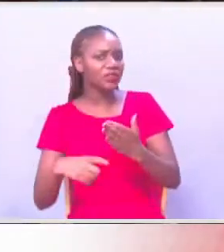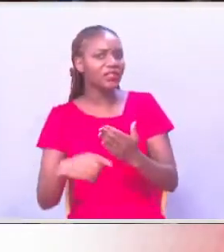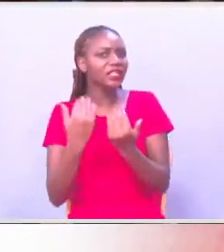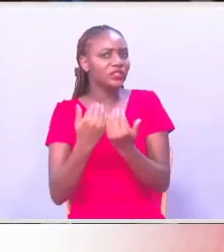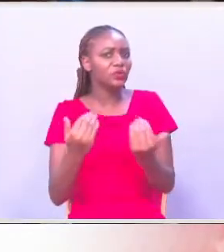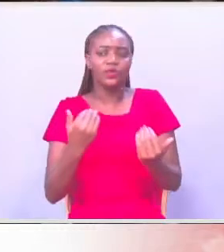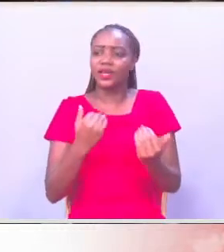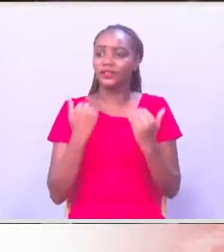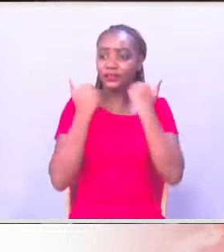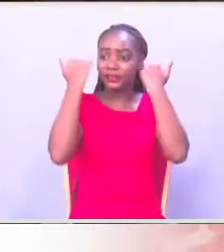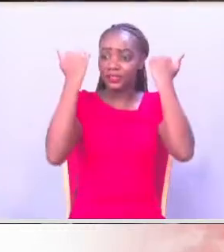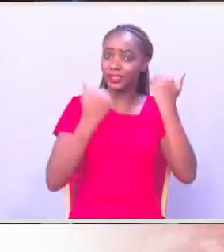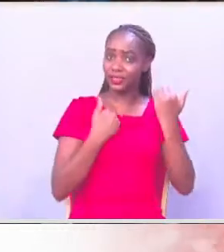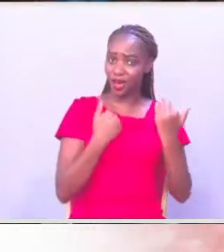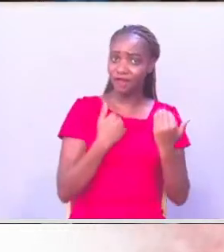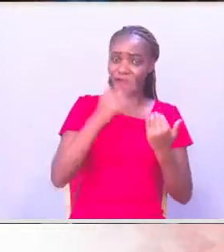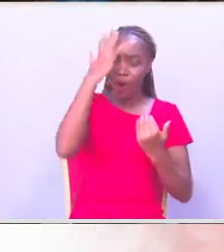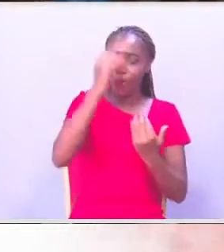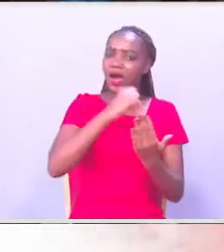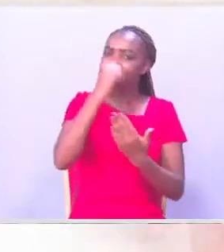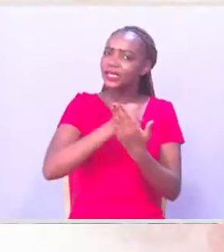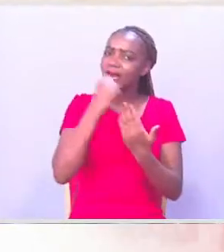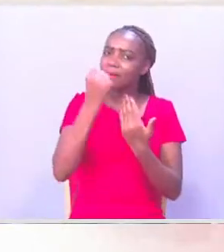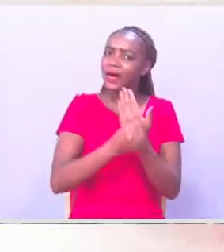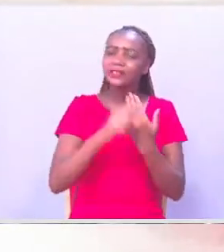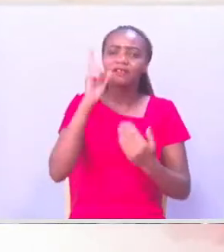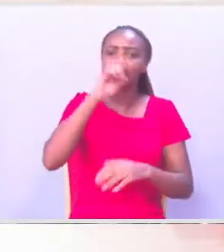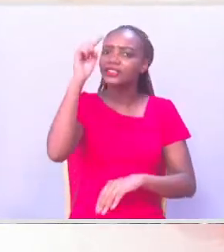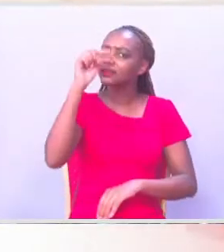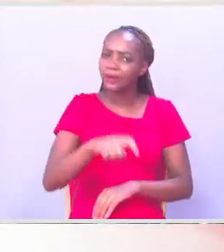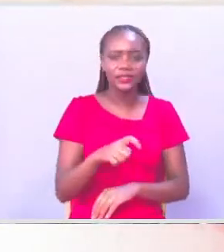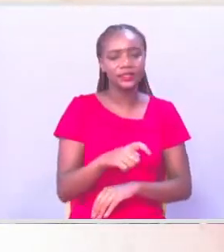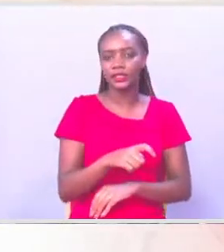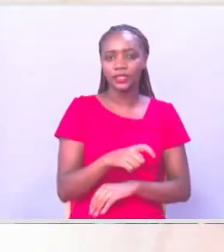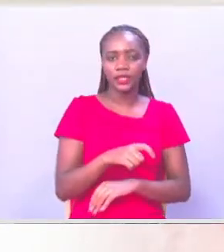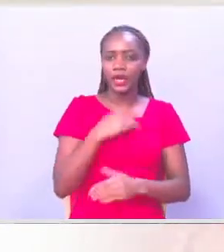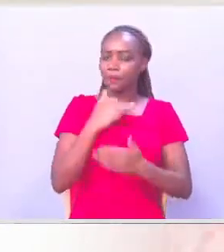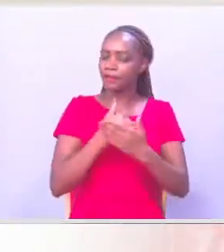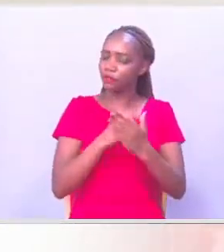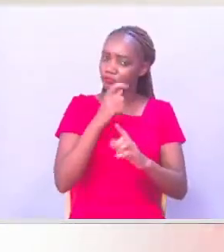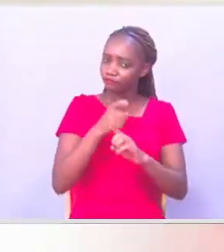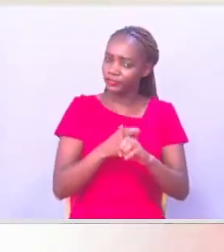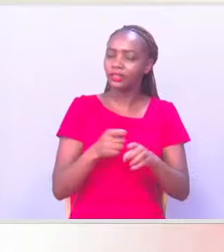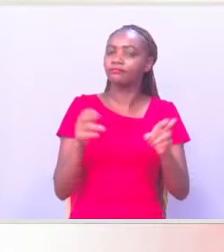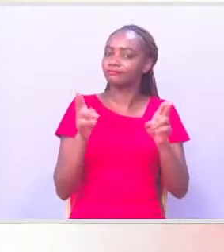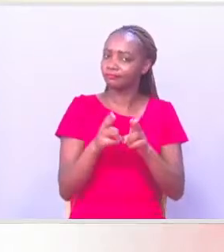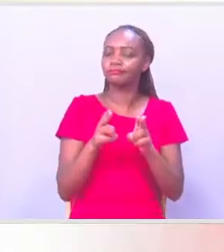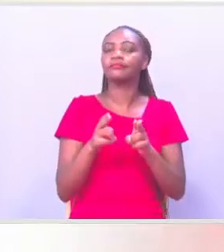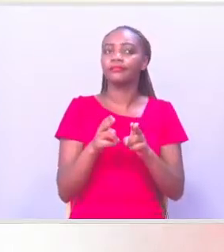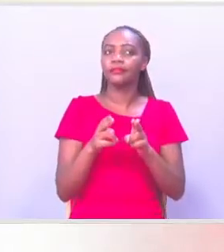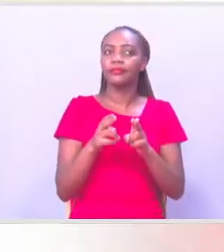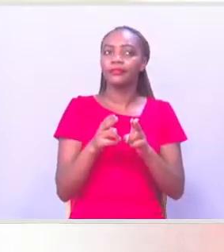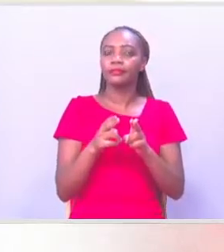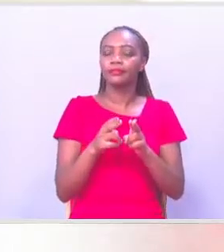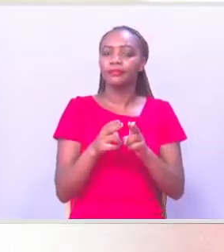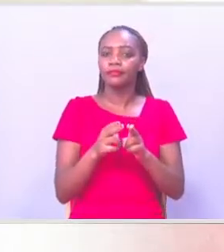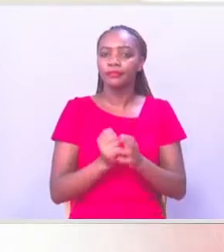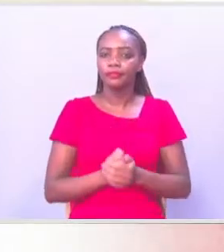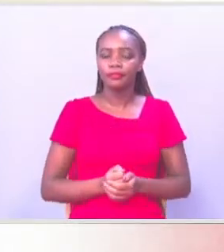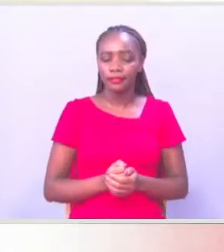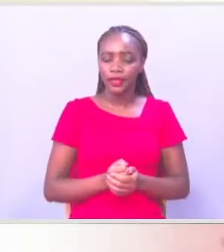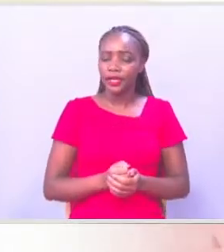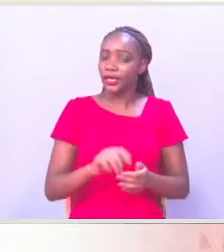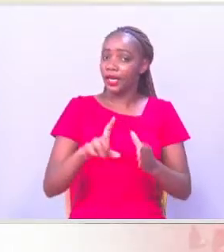kwa maana wameambiwa wamalize syllabus kubwa kwa wakati mdogo. The syllabus is cramped.